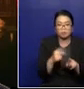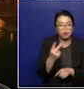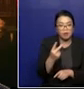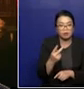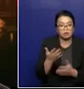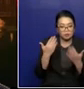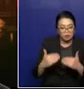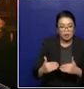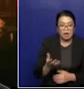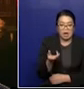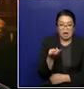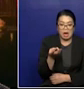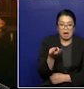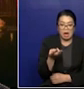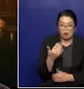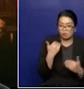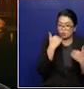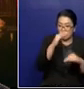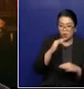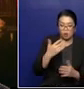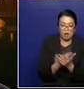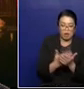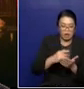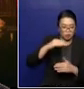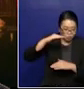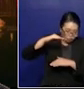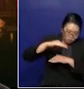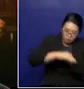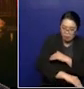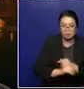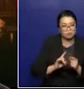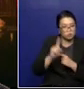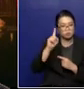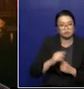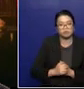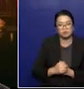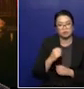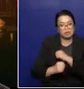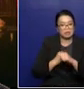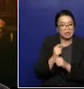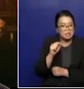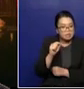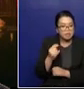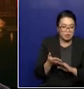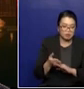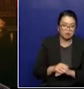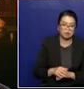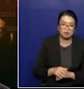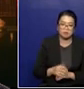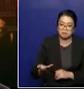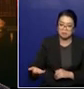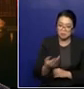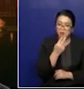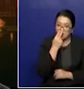ส่งออกข้าวไทยต่ำสุดในรอบ20ปีฮะผมบอกแล้วฮะใจไม่แข็งอย่าดูฮะเป